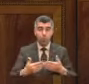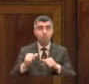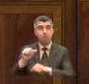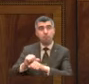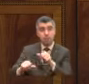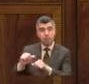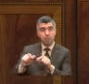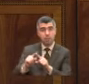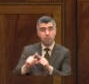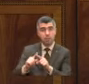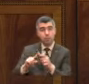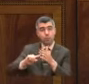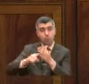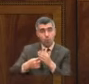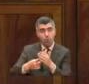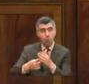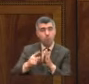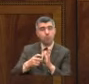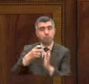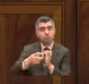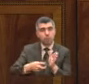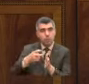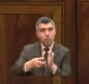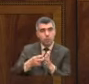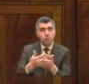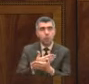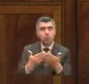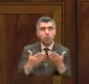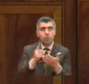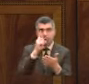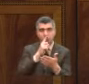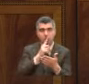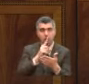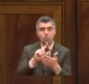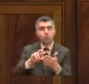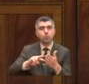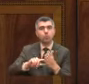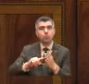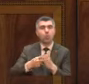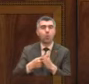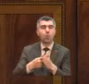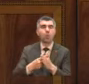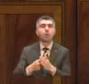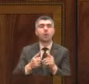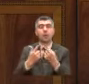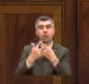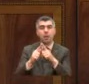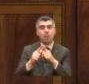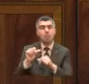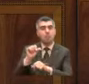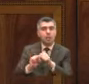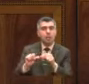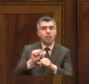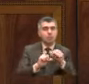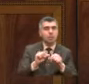في التحول في ميدان ديال النقل العمومي، مثلا السكك الحديديه كلها غادي في الاتجاه ديال الكهرباء ديالها وديال الاستعمال، غادي في واحد العدد ديال التحولات، بمعنى